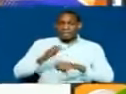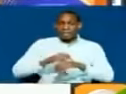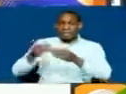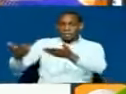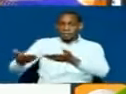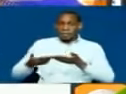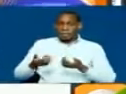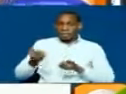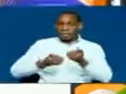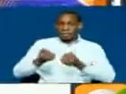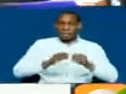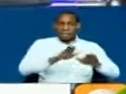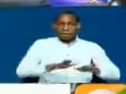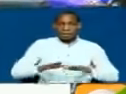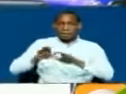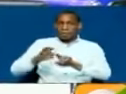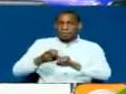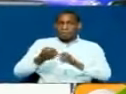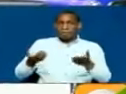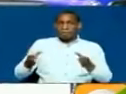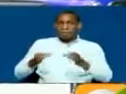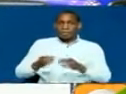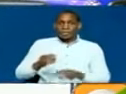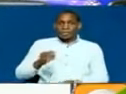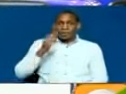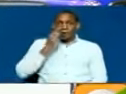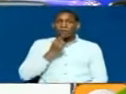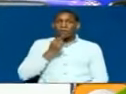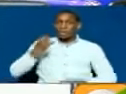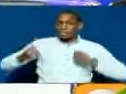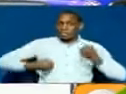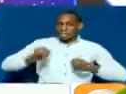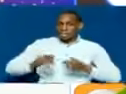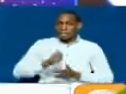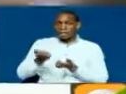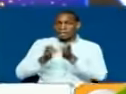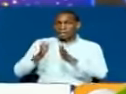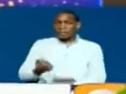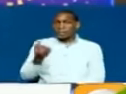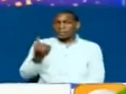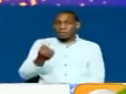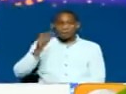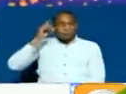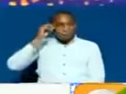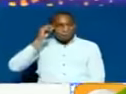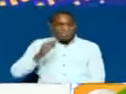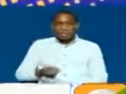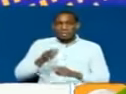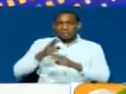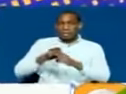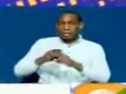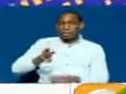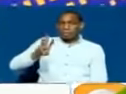baada ya kupokea magari ya kampeni kutoka kampuni ya Homeboys Entertainment pamoja na mfanyabiashara mmoja kutoka Mombasa,